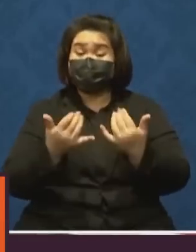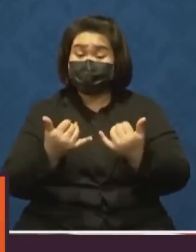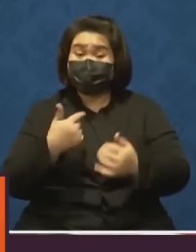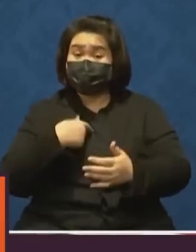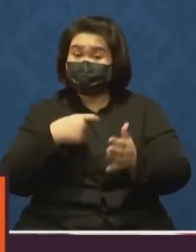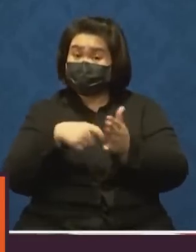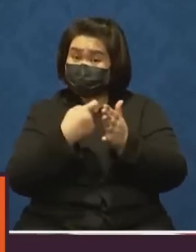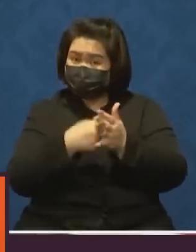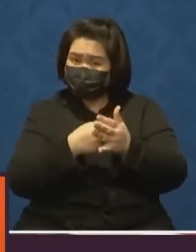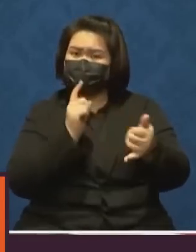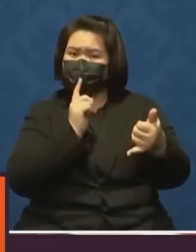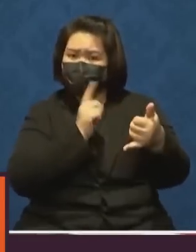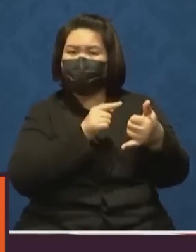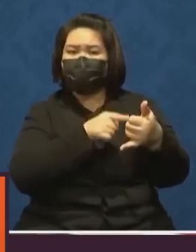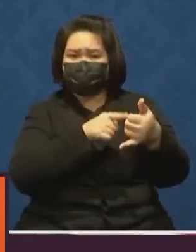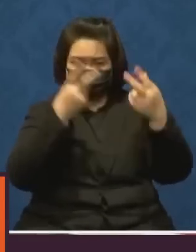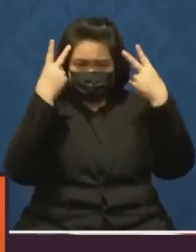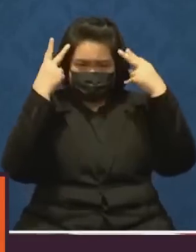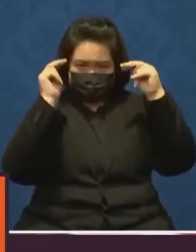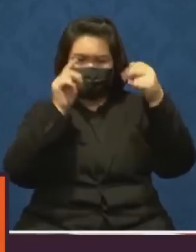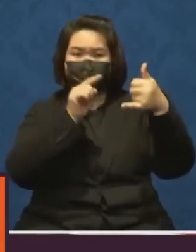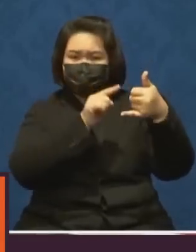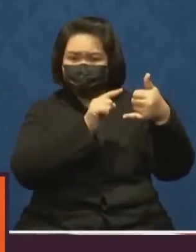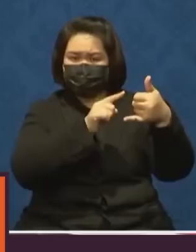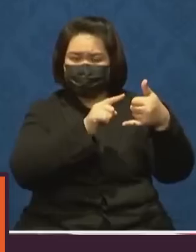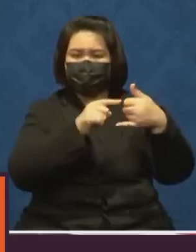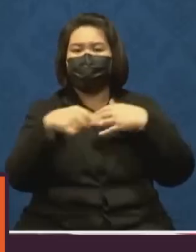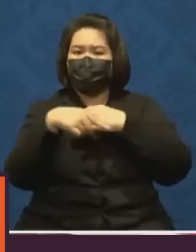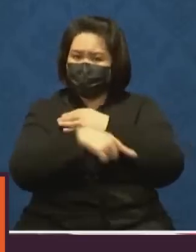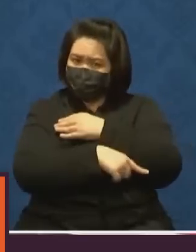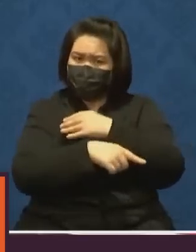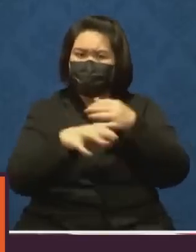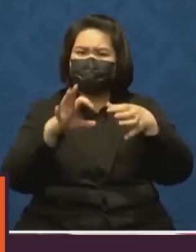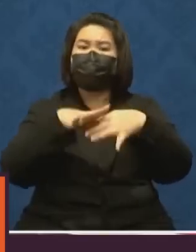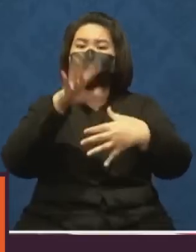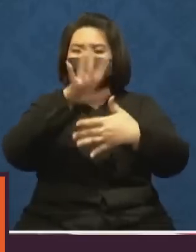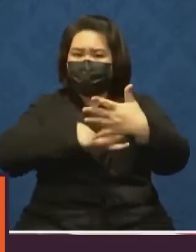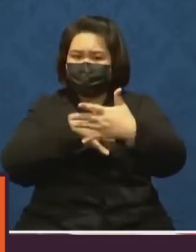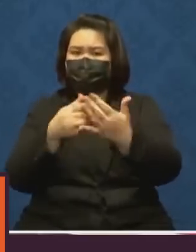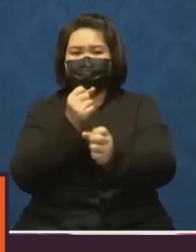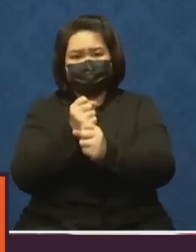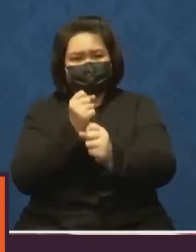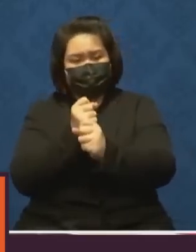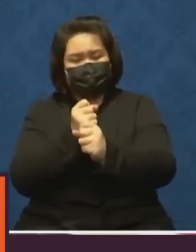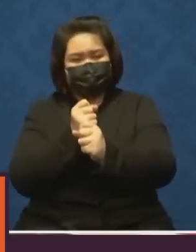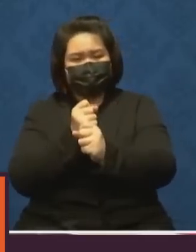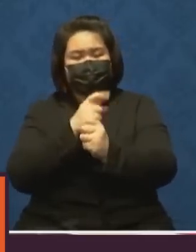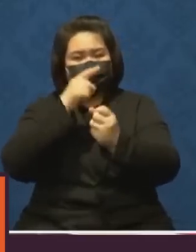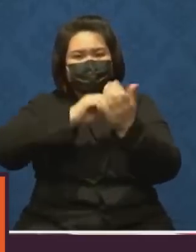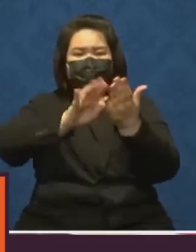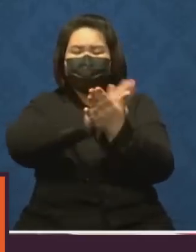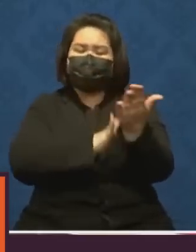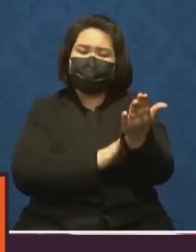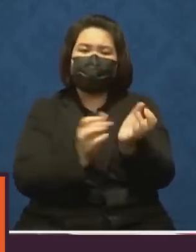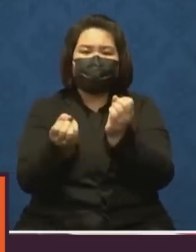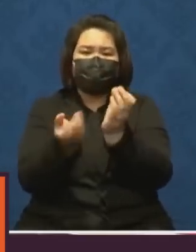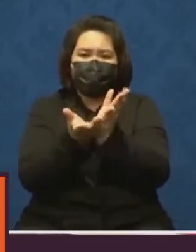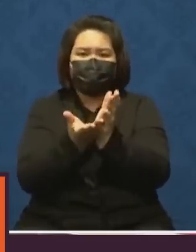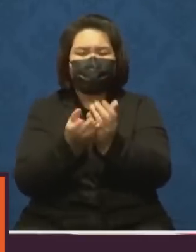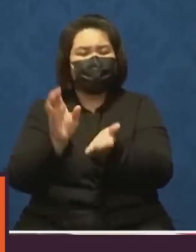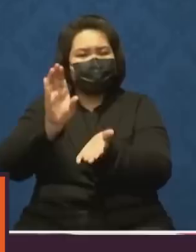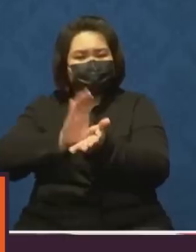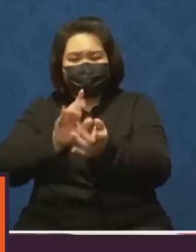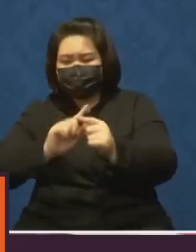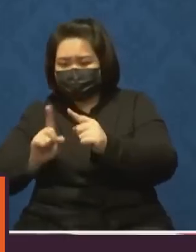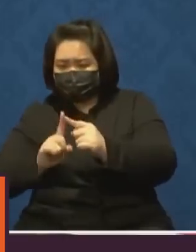ผมตงเคาเกหาไ้ครับว่าทุจริคอรัชเชินโยบาย ทำปเทศชตเสยหาย เอ้อปโยชให้กลมทุน ยัดยอก